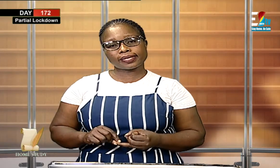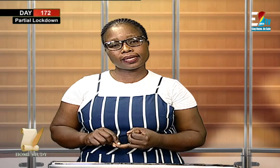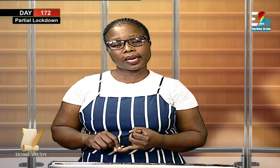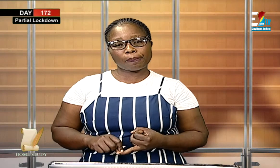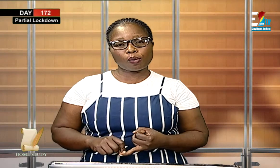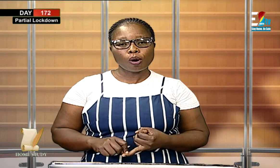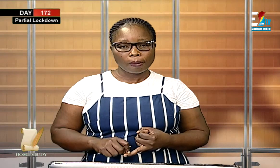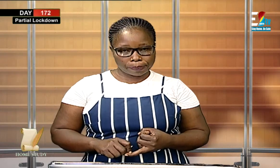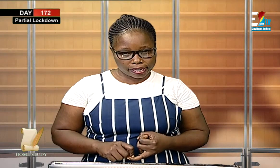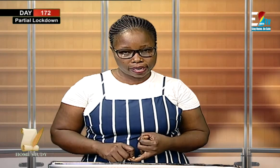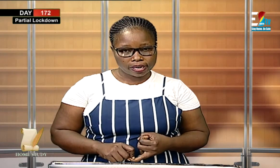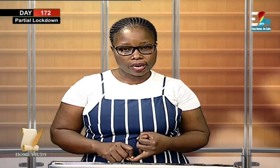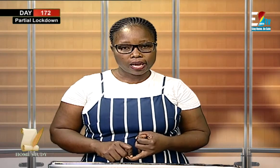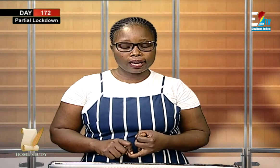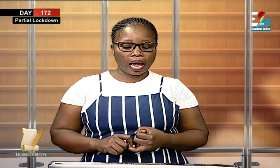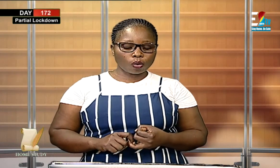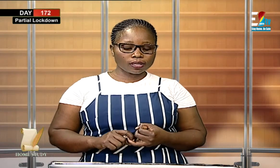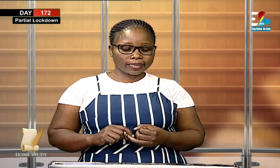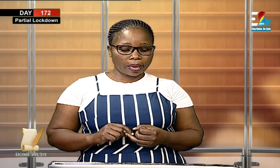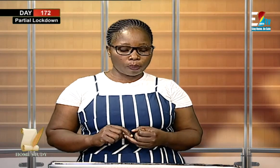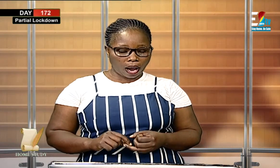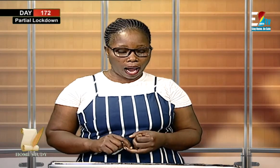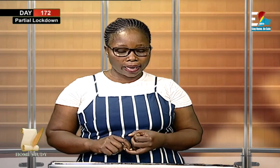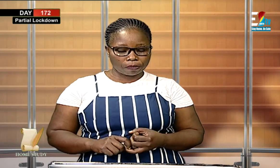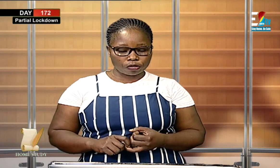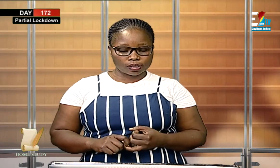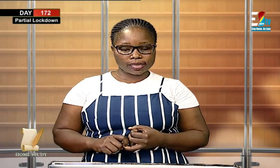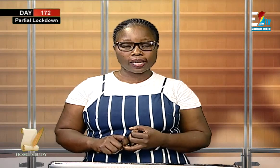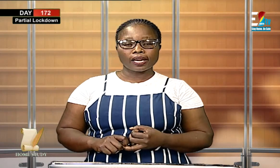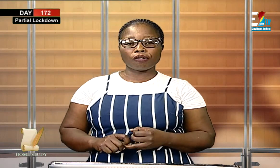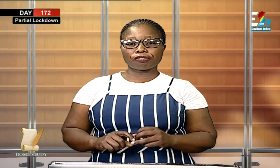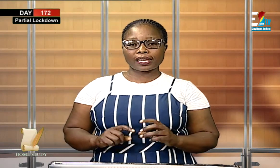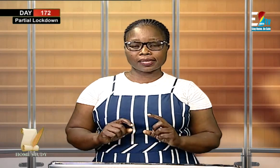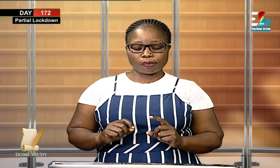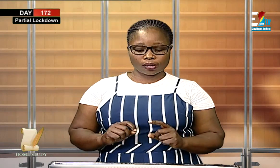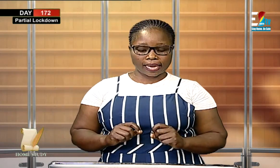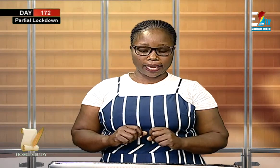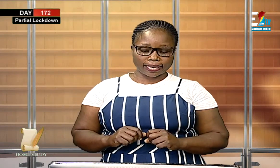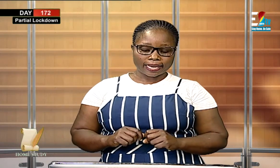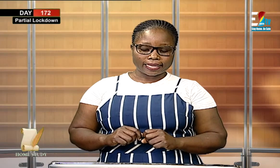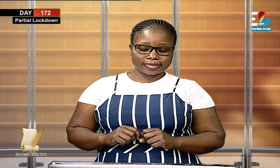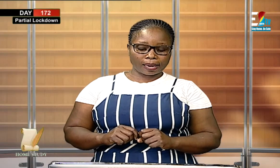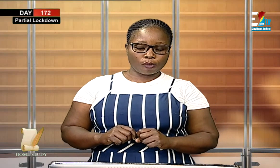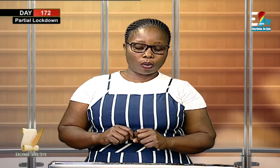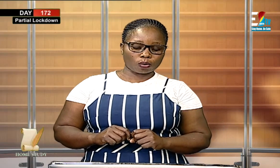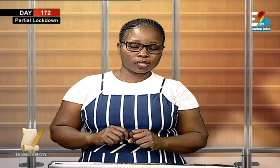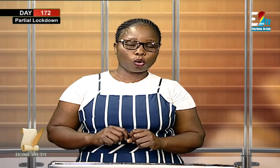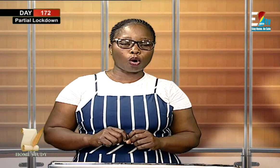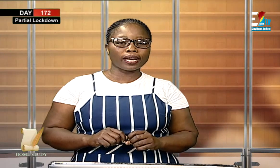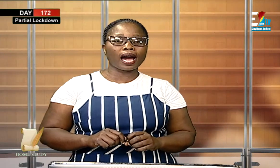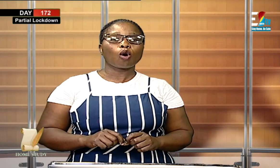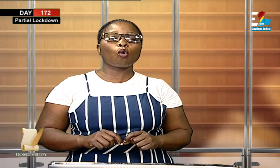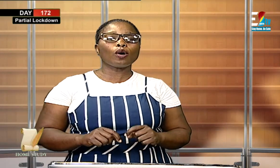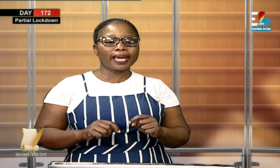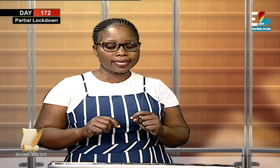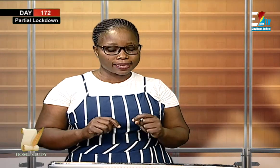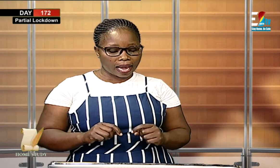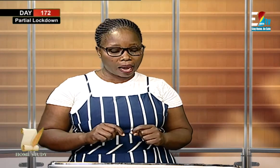sibe nesicephu B. La kusicephu A ke mfundzi ngifuna sibukisane sisabuka ukuthi